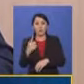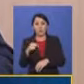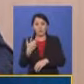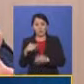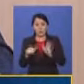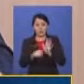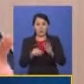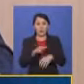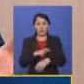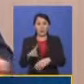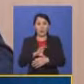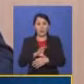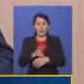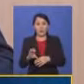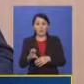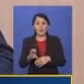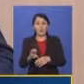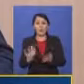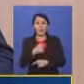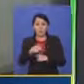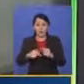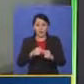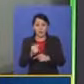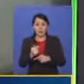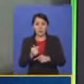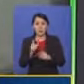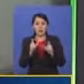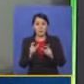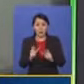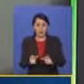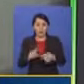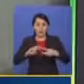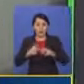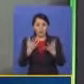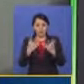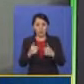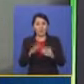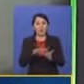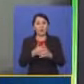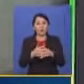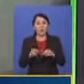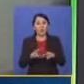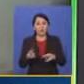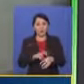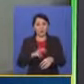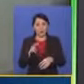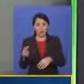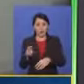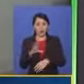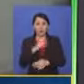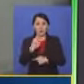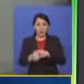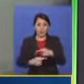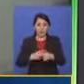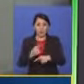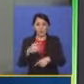миллион теңгеден субсидияланады. Іскер жанның өтініші қабылданды. Осы мәселеге орай мамандар ауыл шаруашылығы министрлігіне хат жолдапты. Келесі жылдың